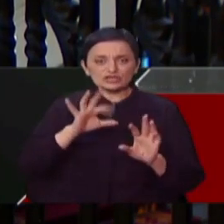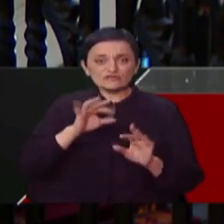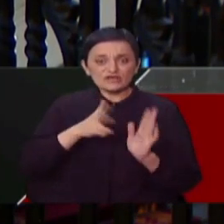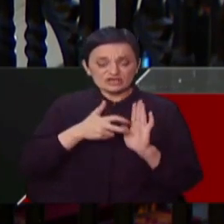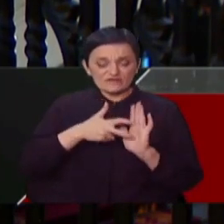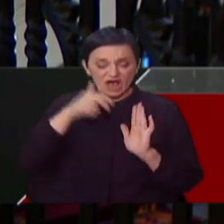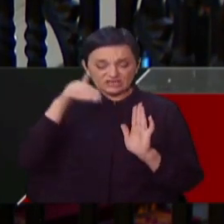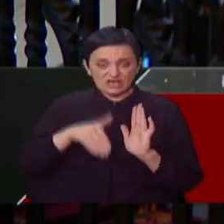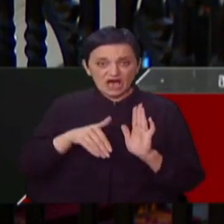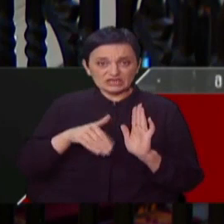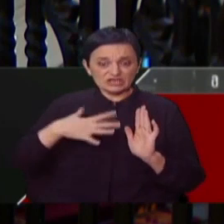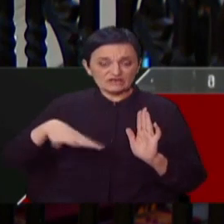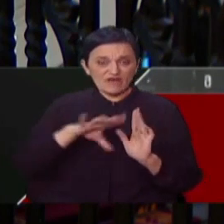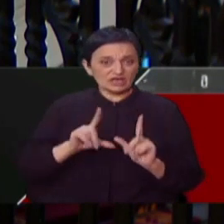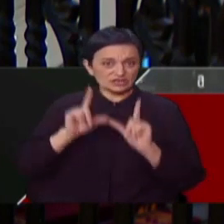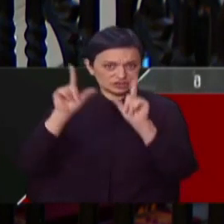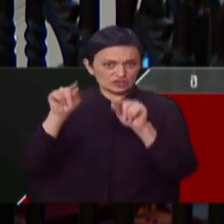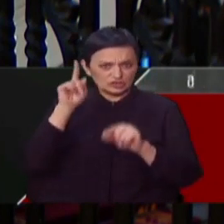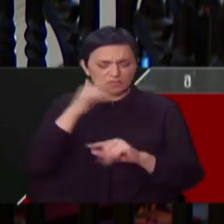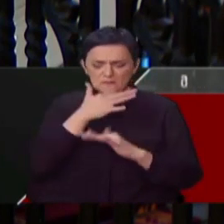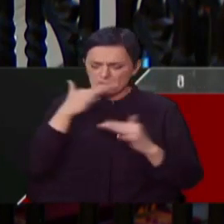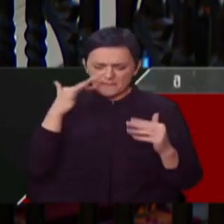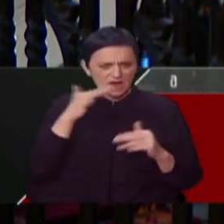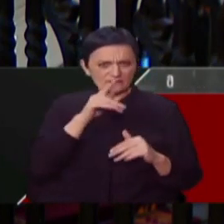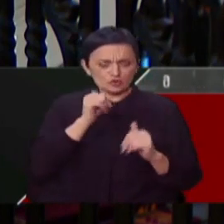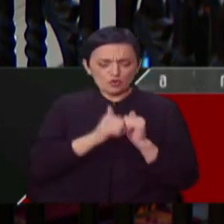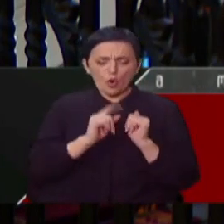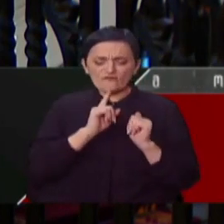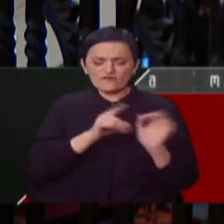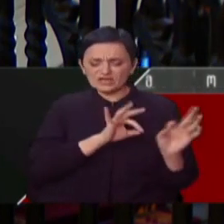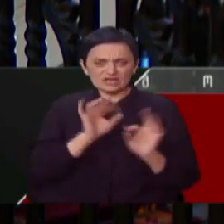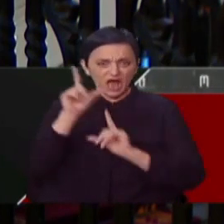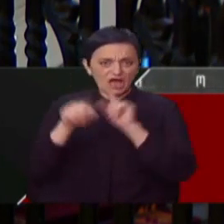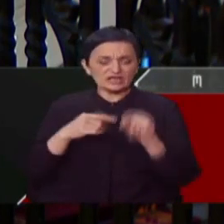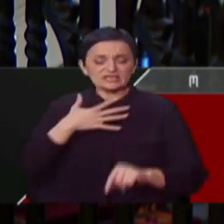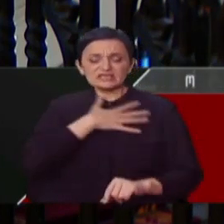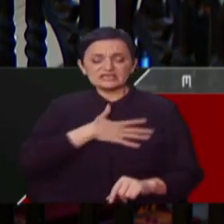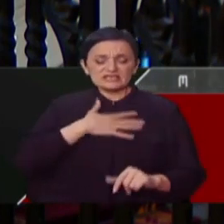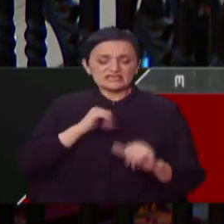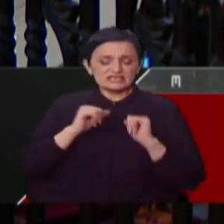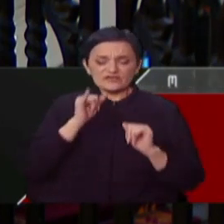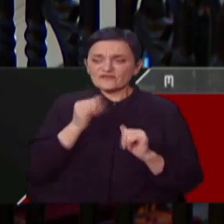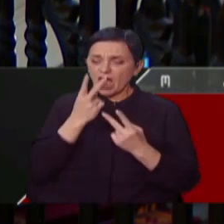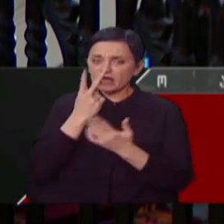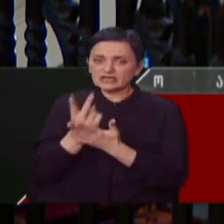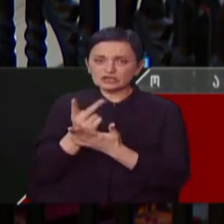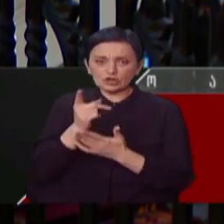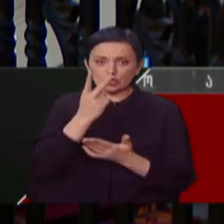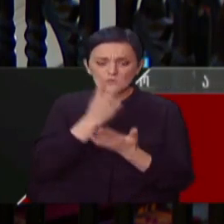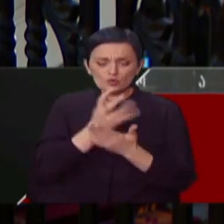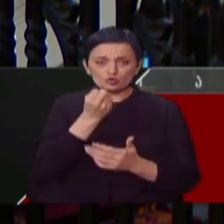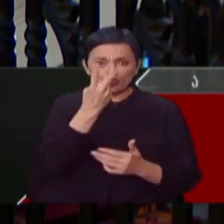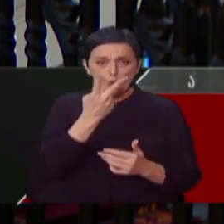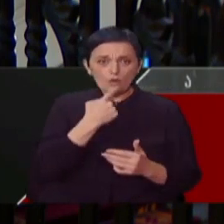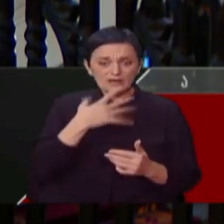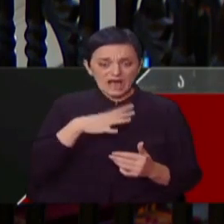800,000 ადამიანი თითქმის წავიდა ქვეყნიდან, იცით ხო, ძალიან ბევრი ადამიანი მიდის ყოველწლიურად. სინანული ვერ დავინახე იმასთან დაკავშირებით, რომ მიუხედავად 12 წელია